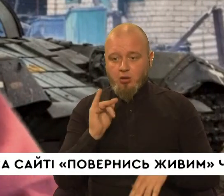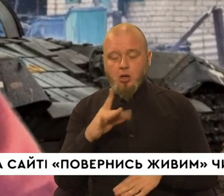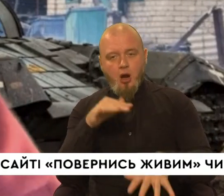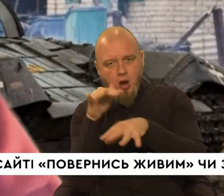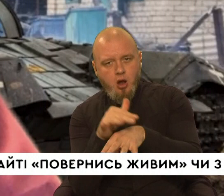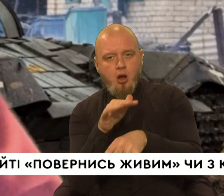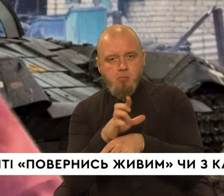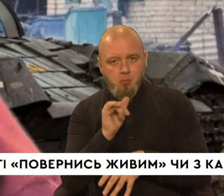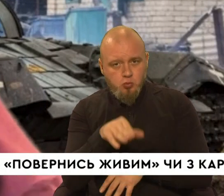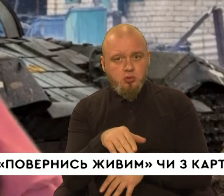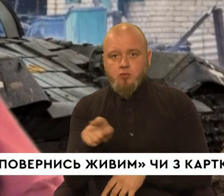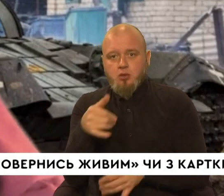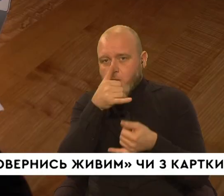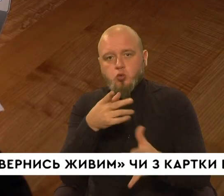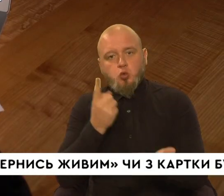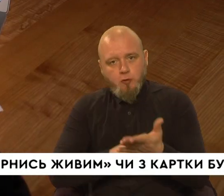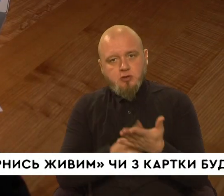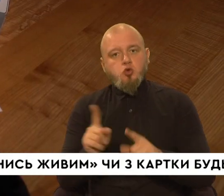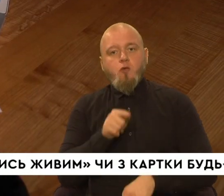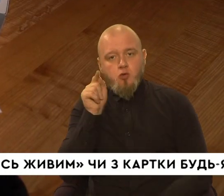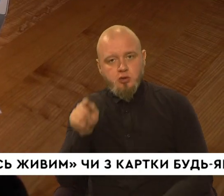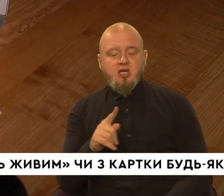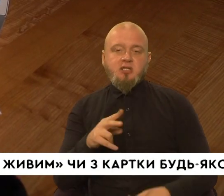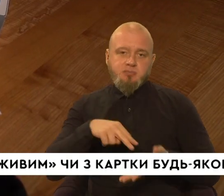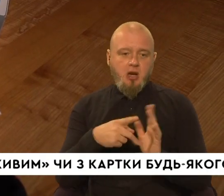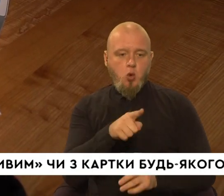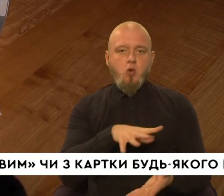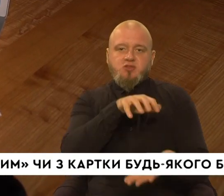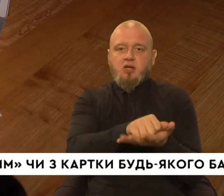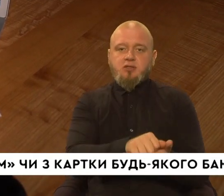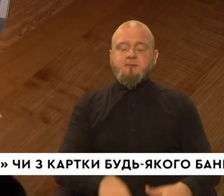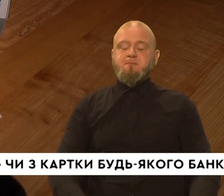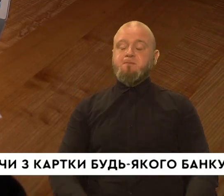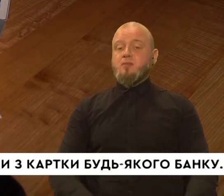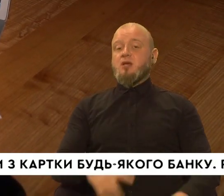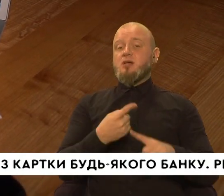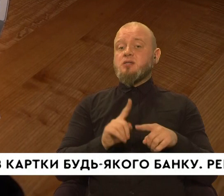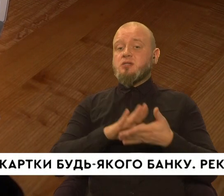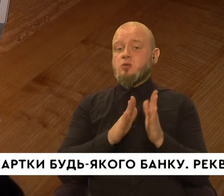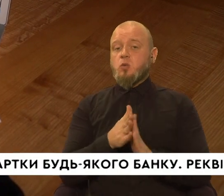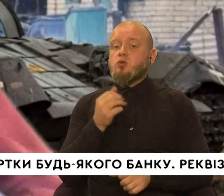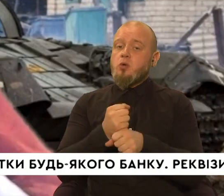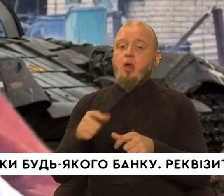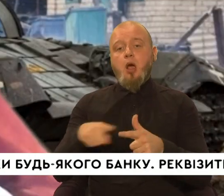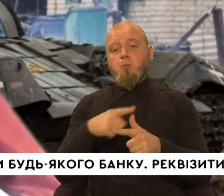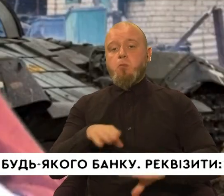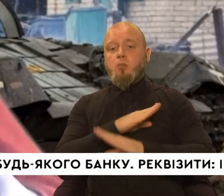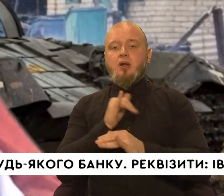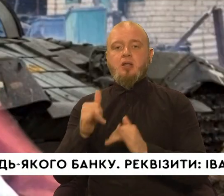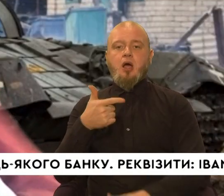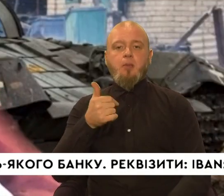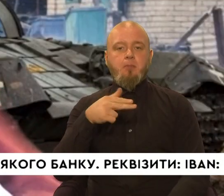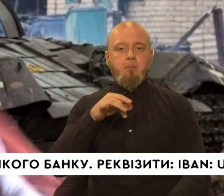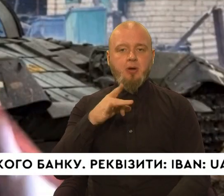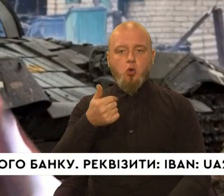атакує Бахмут, і вони не можуть довести, що вони збираються його взяти. Це ситуація «зроби або помри» для Пригожина.